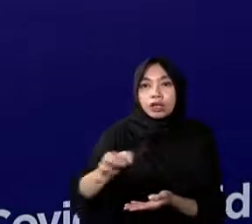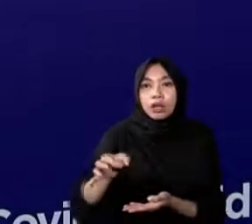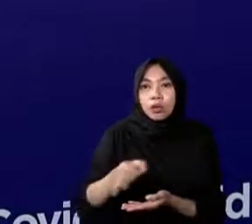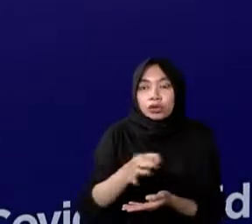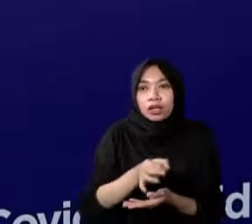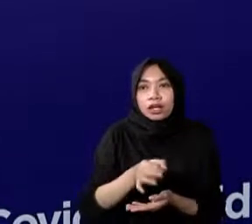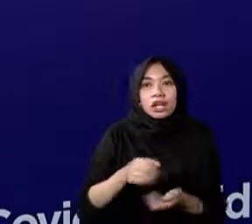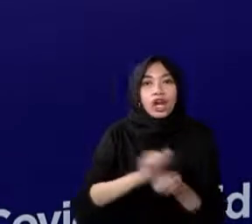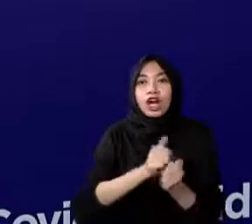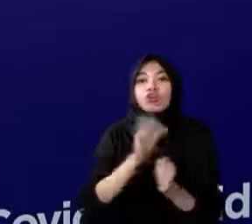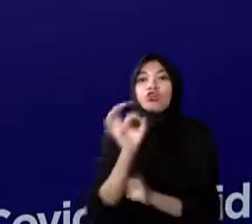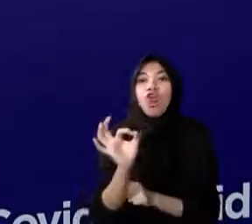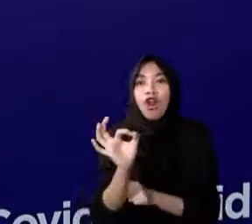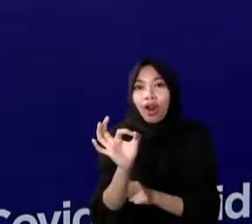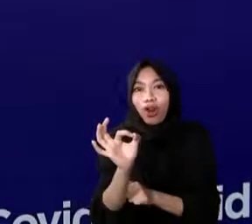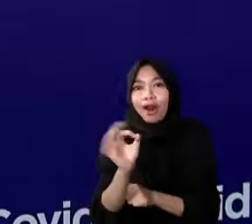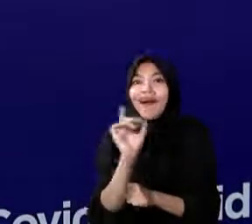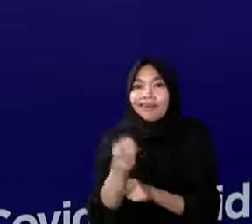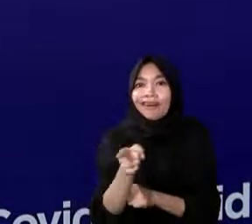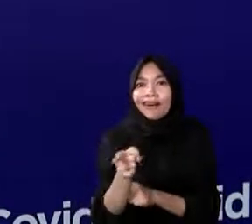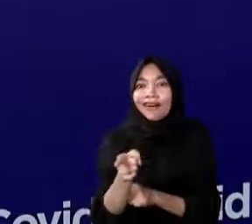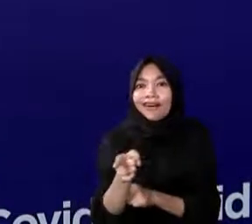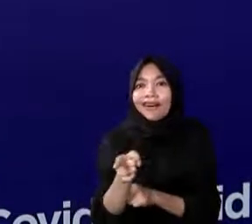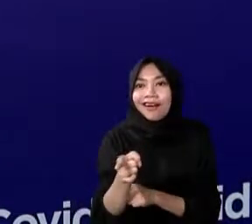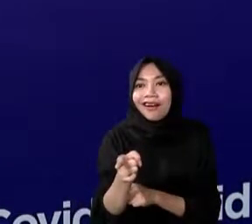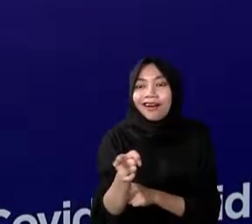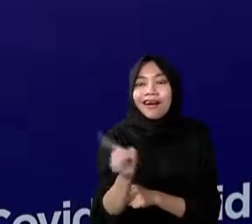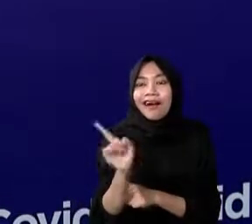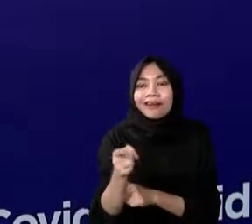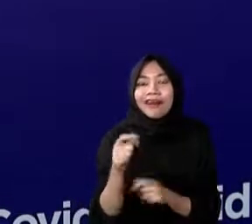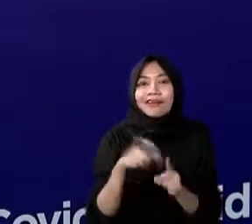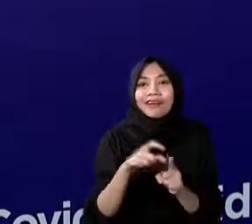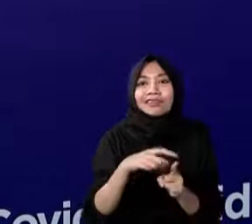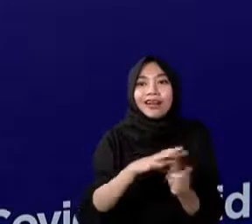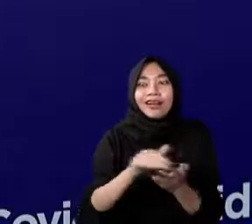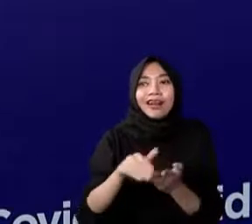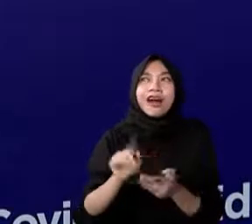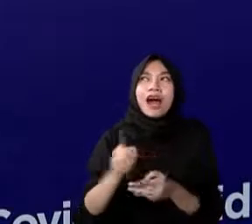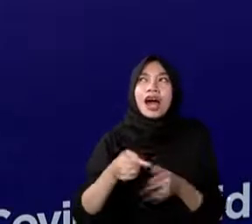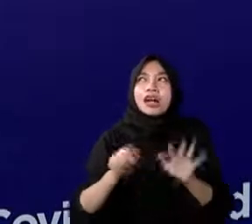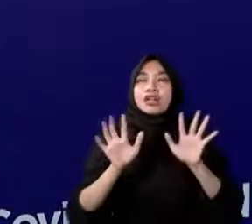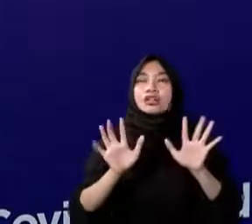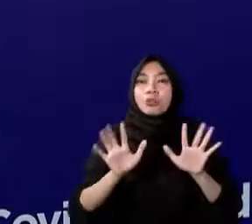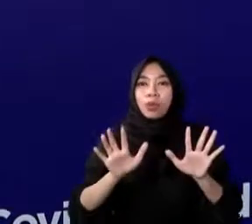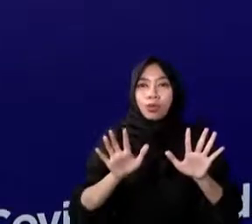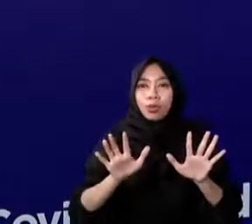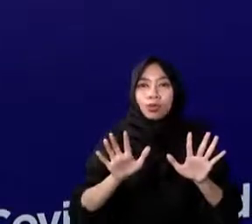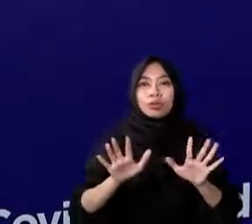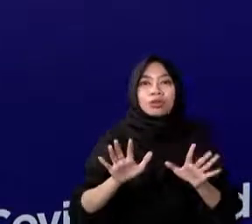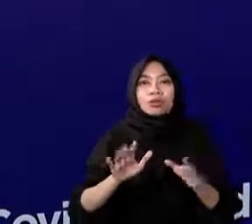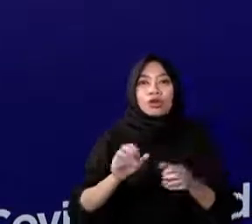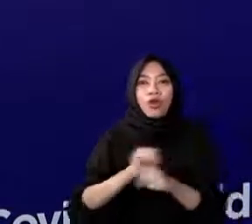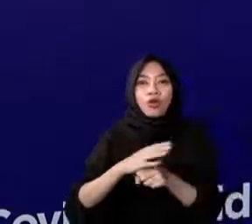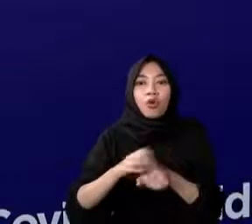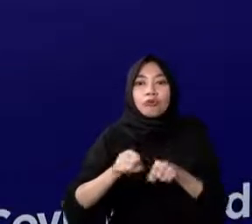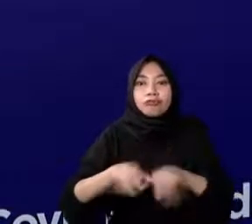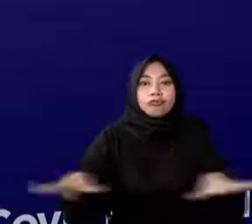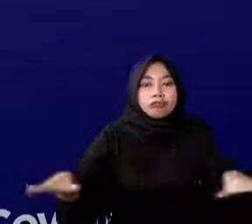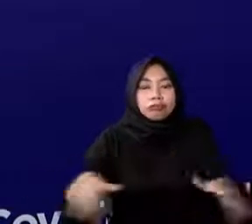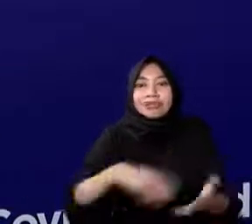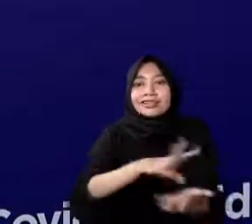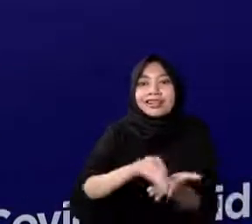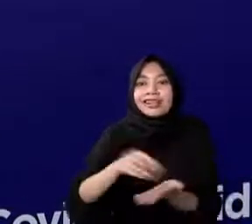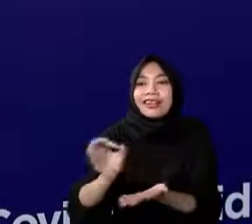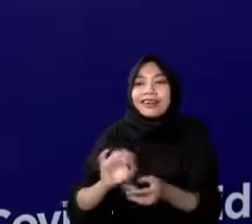dengan tidak adanya kasus aktif sama sekali. Itu kita juga ada datanya, ada 10 yang tidak terdampak, tidak tercatat kasus